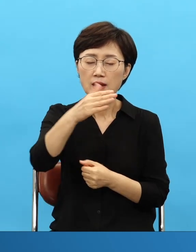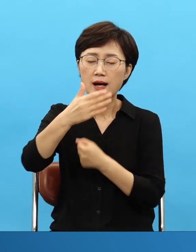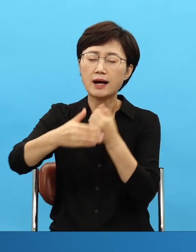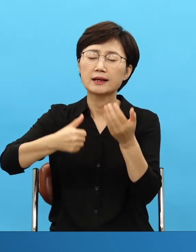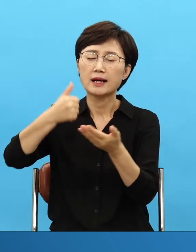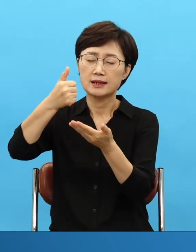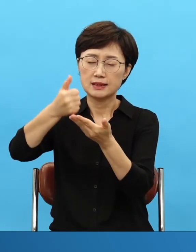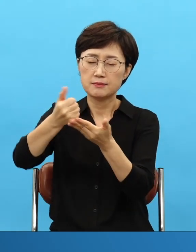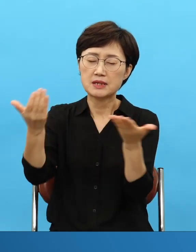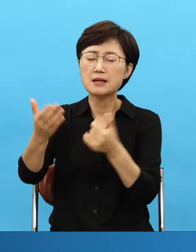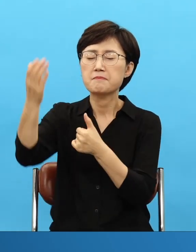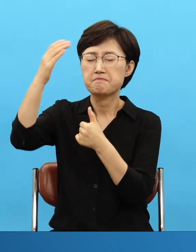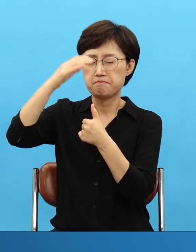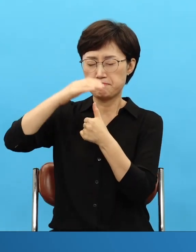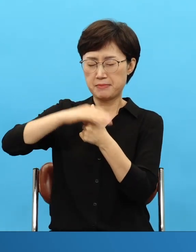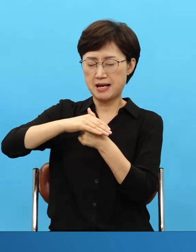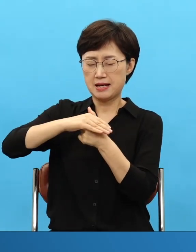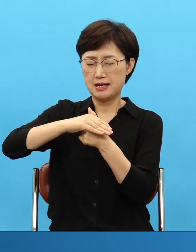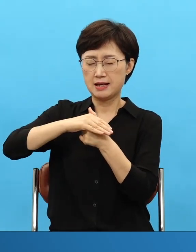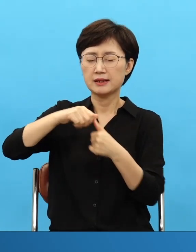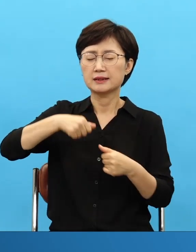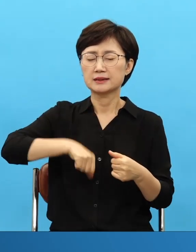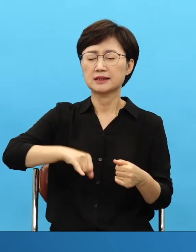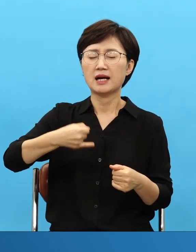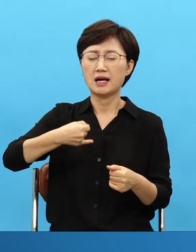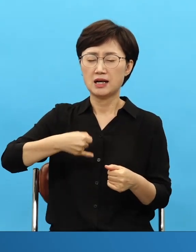부르신 하나님 감사합니다. We thank you, Lord,